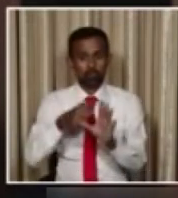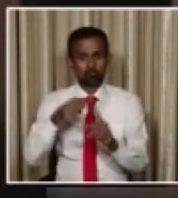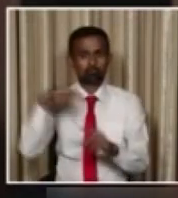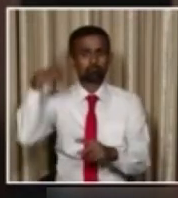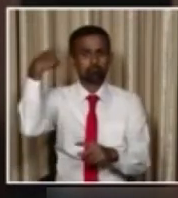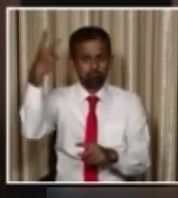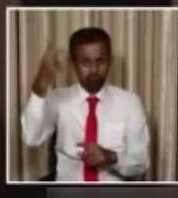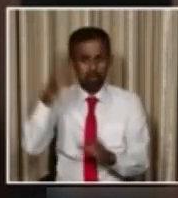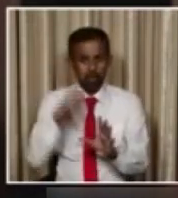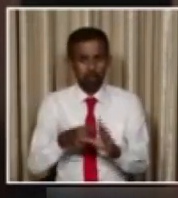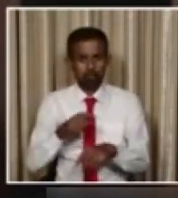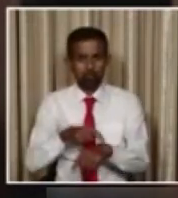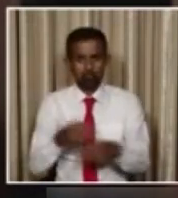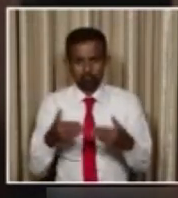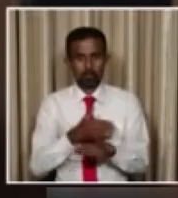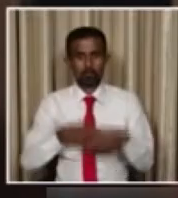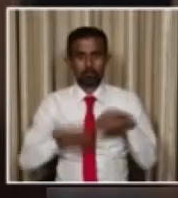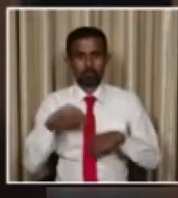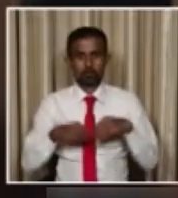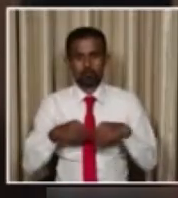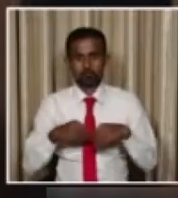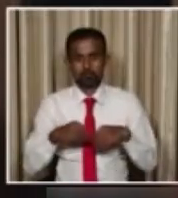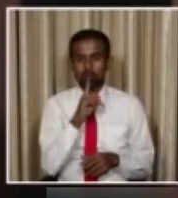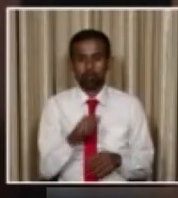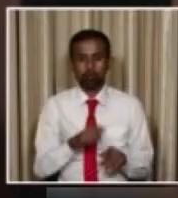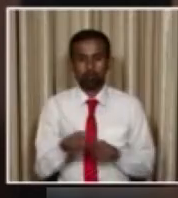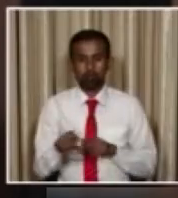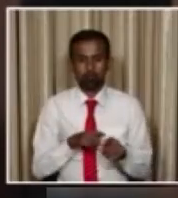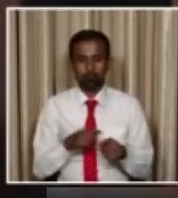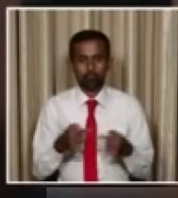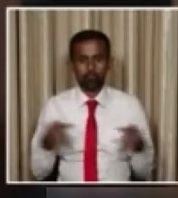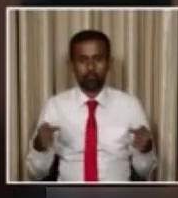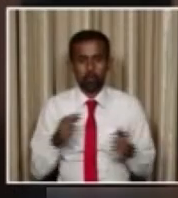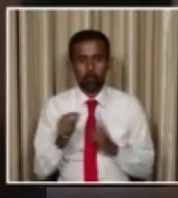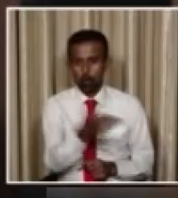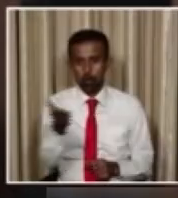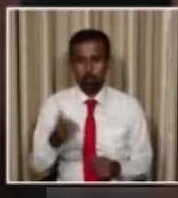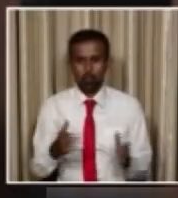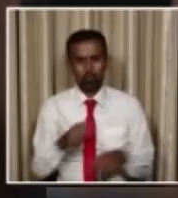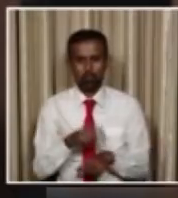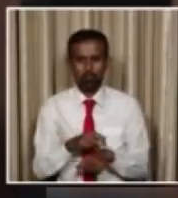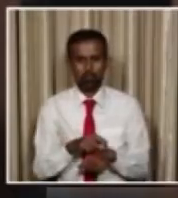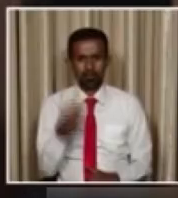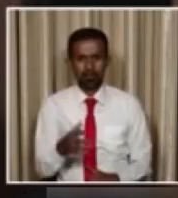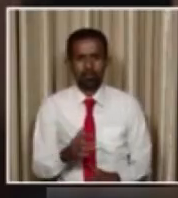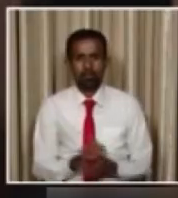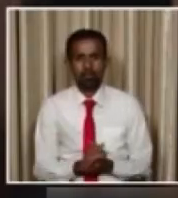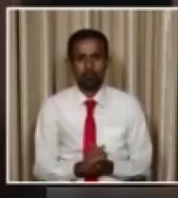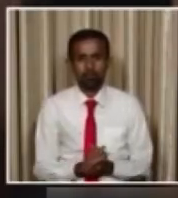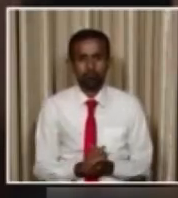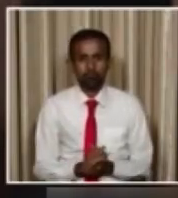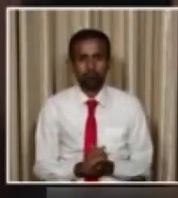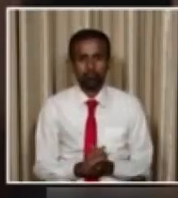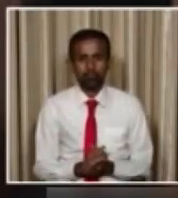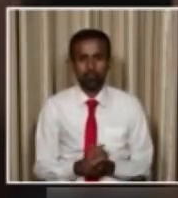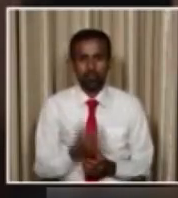විපක්ෂ නායකතුමාගේ හොඳ වෙන්නේ. ඊට කලින් අපි ඡන්ද තියාගන්න. දැන් නීච වෙලා තියෙන්නේ. විපක්ෂයේ මන්ත්‍රීවරුන්ට කියනවා අපි. ඕගොල්ලෝ මේ ඊයේ හැලිච්ච හාල්